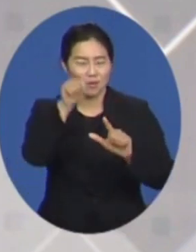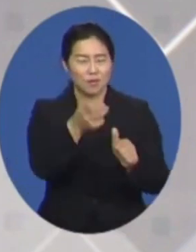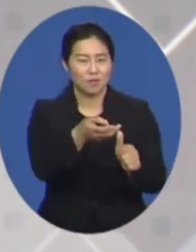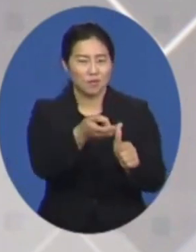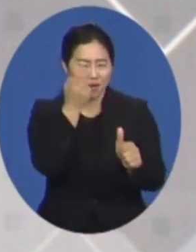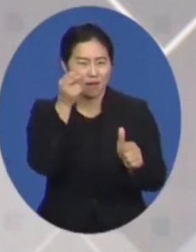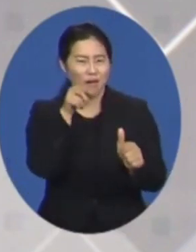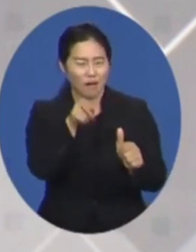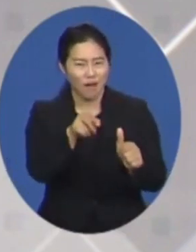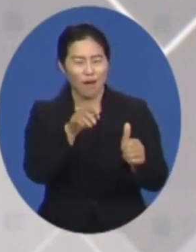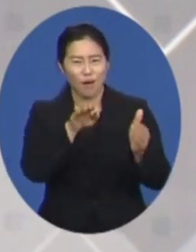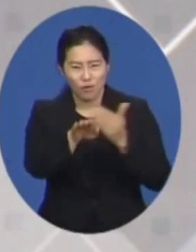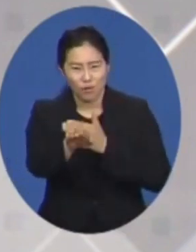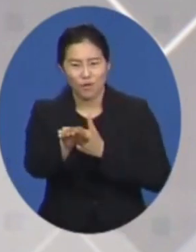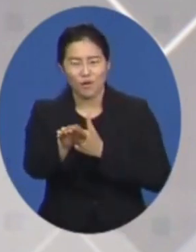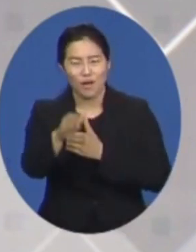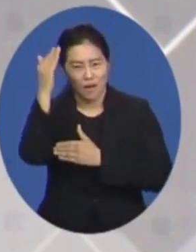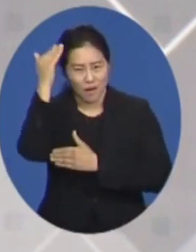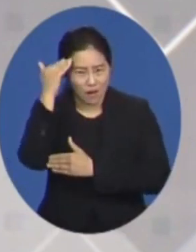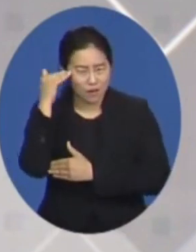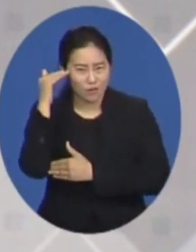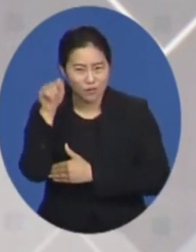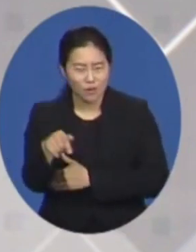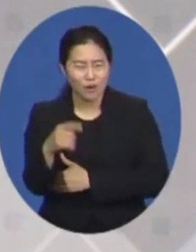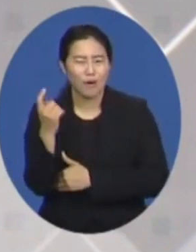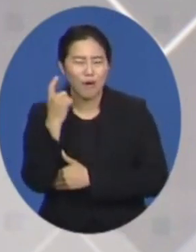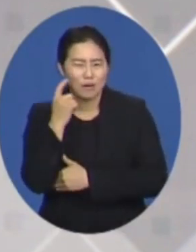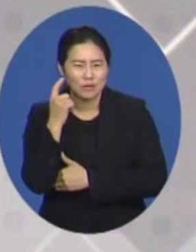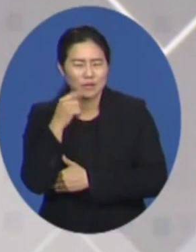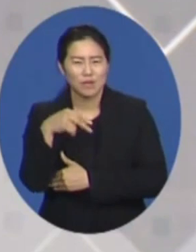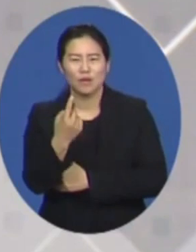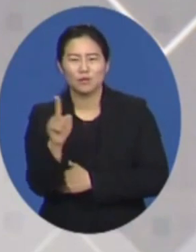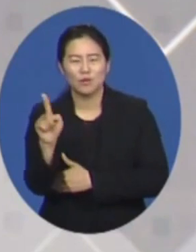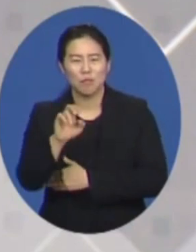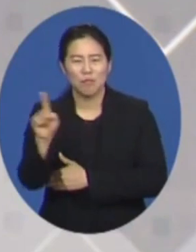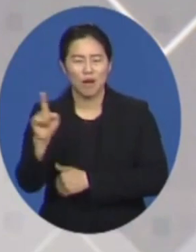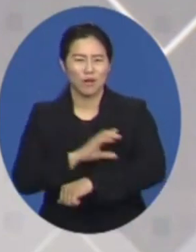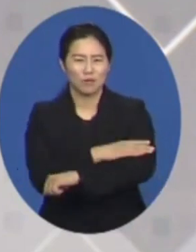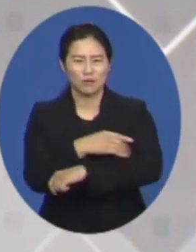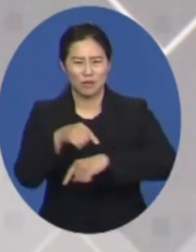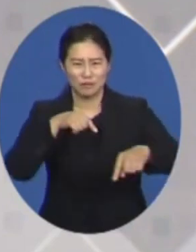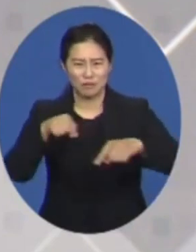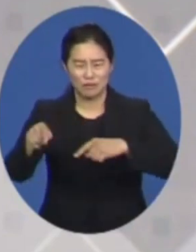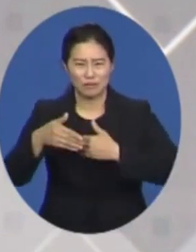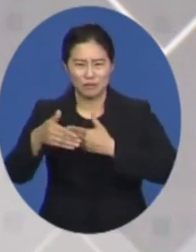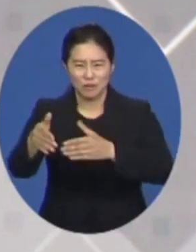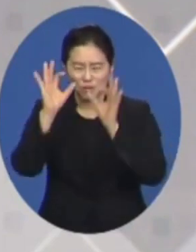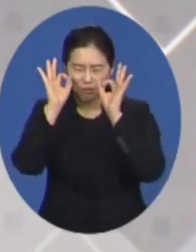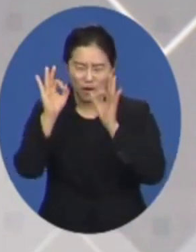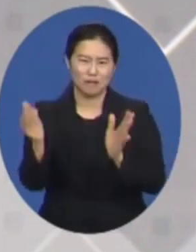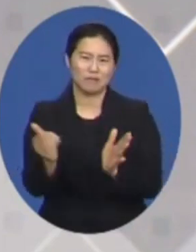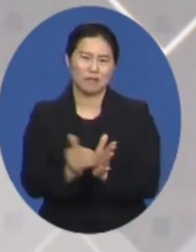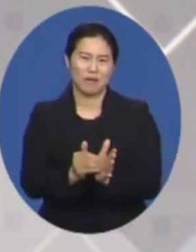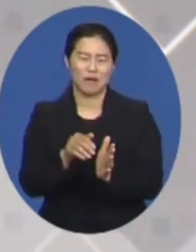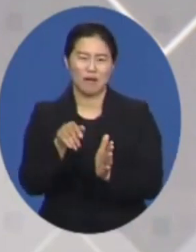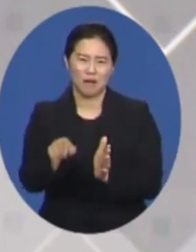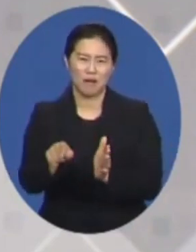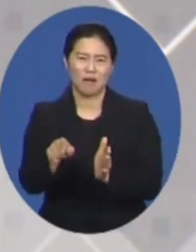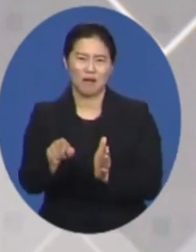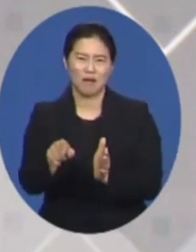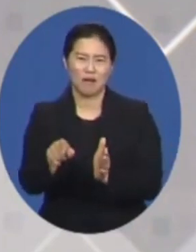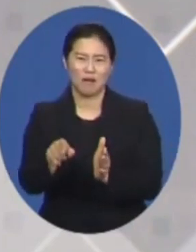앱 정보를 맞이하며 대한민국 이 거지 서희 좌파 독재적 올해 넘어가는 것을 보았습니다 정상적인